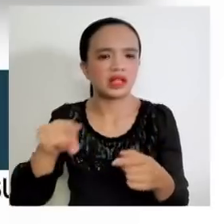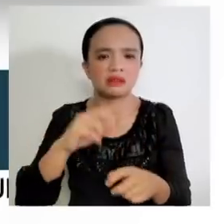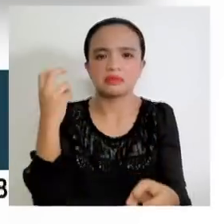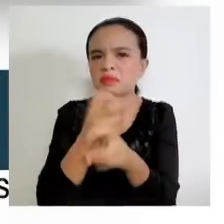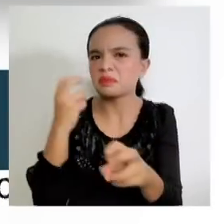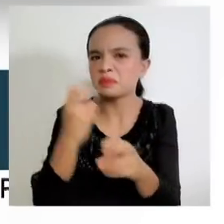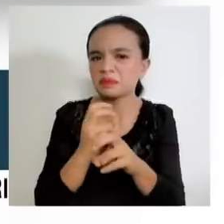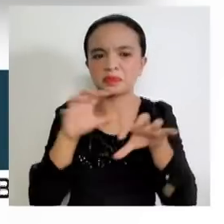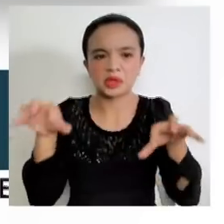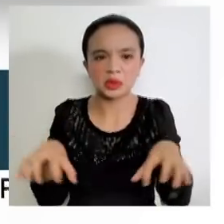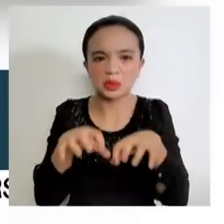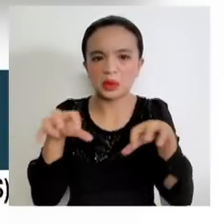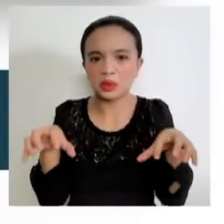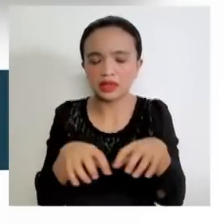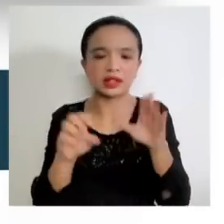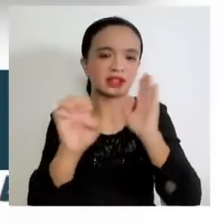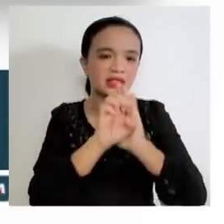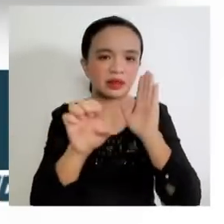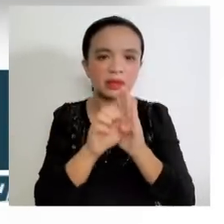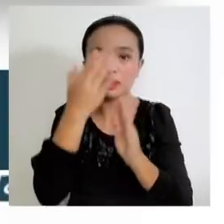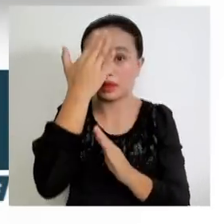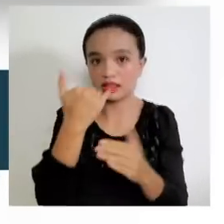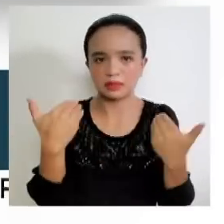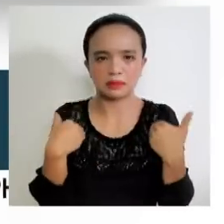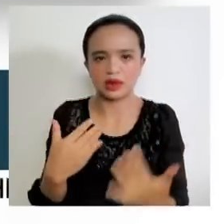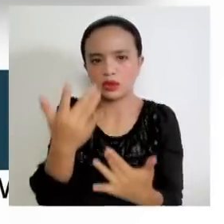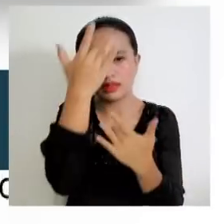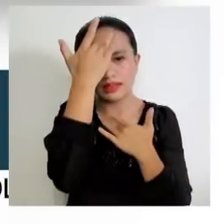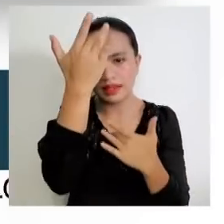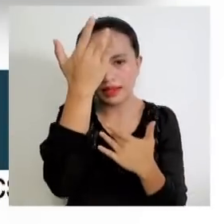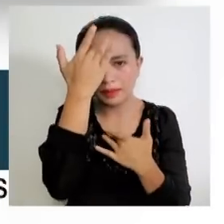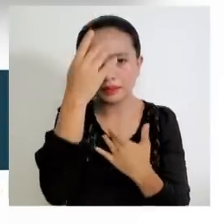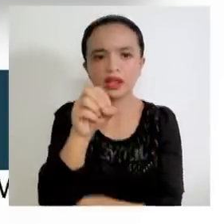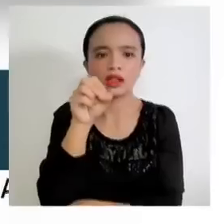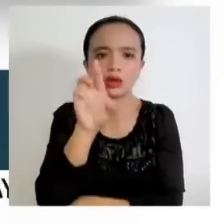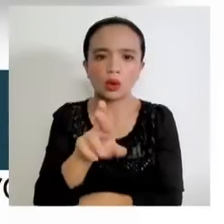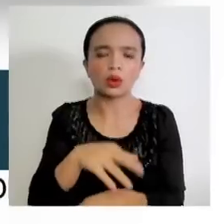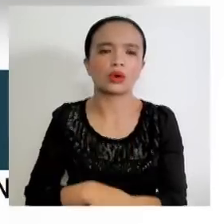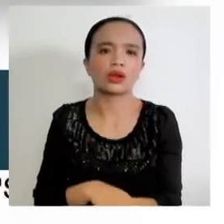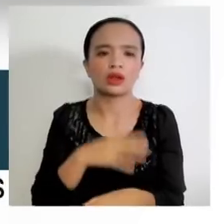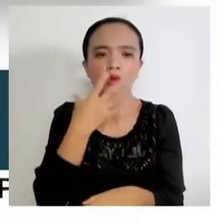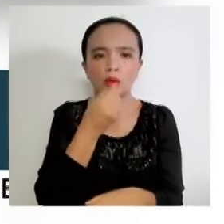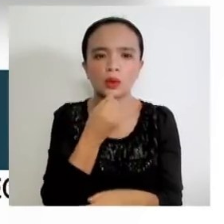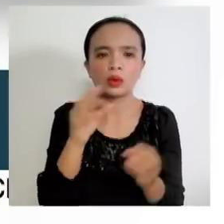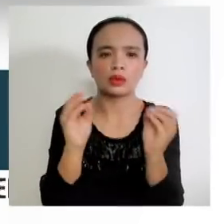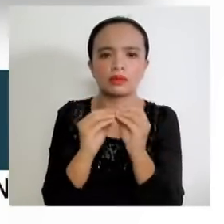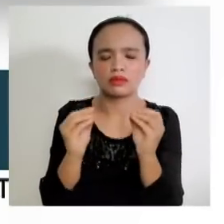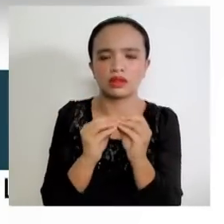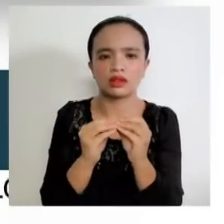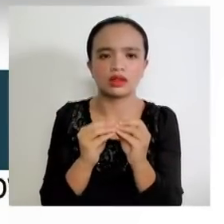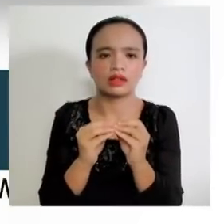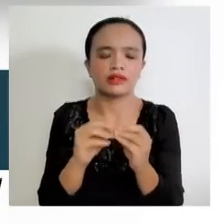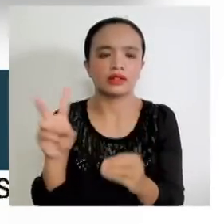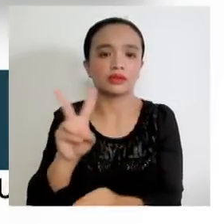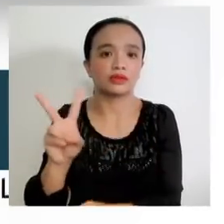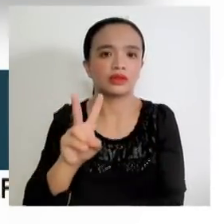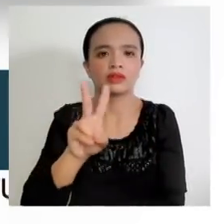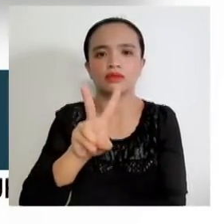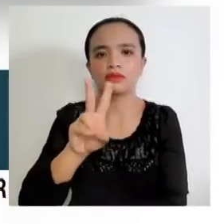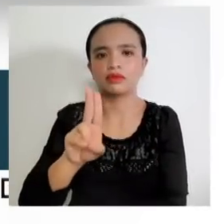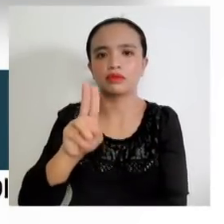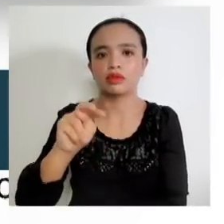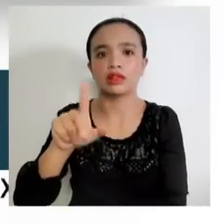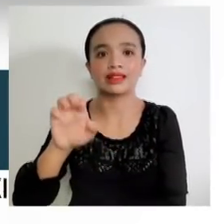magtrabaho, like halimbawa, immunocompromised na, o mas vulnerable pa dahil yung mga indigent natin na senior